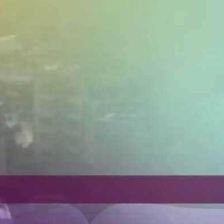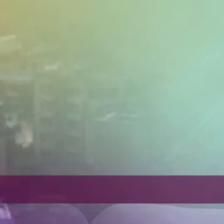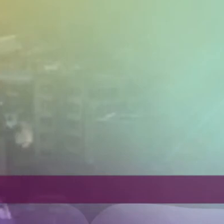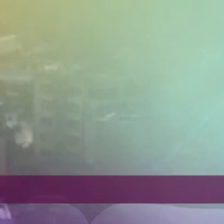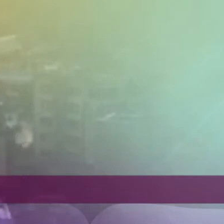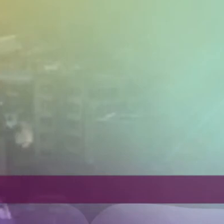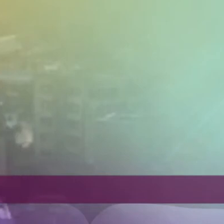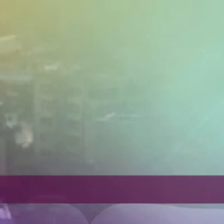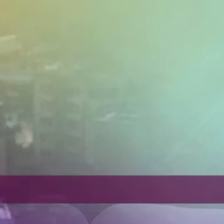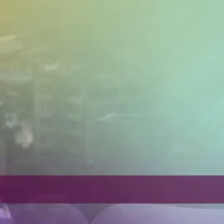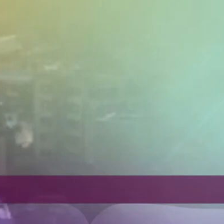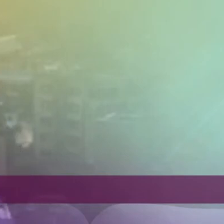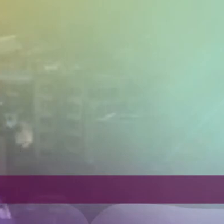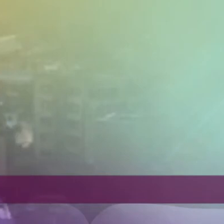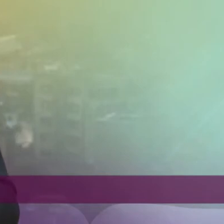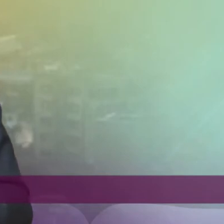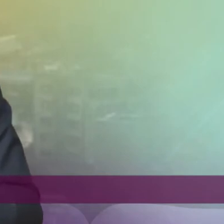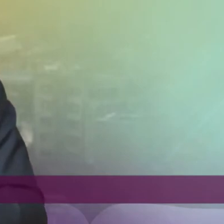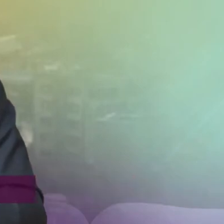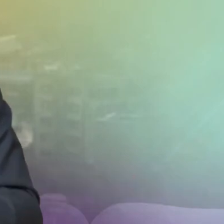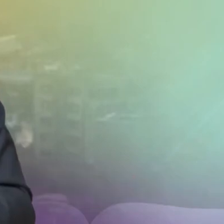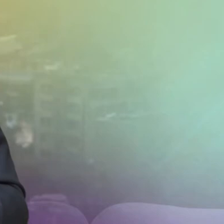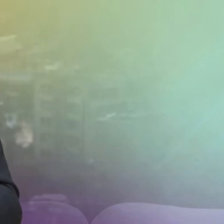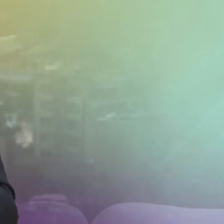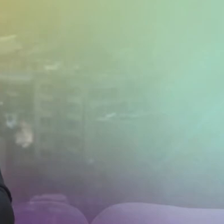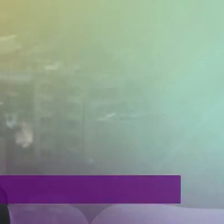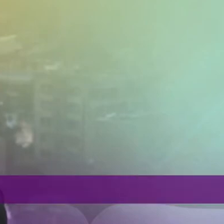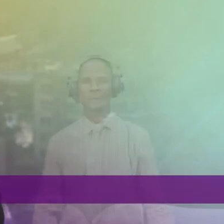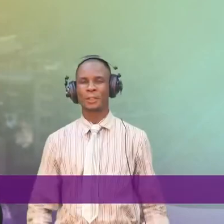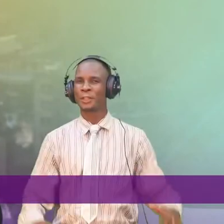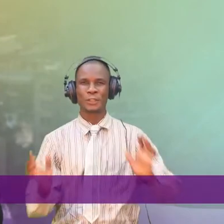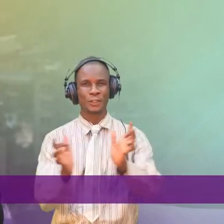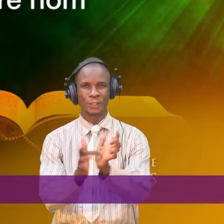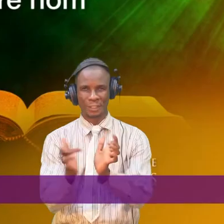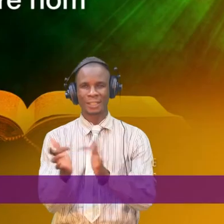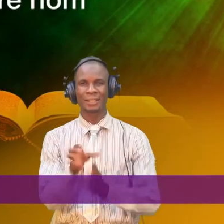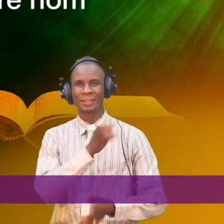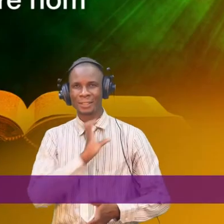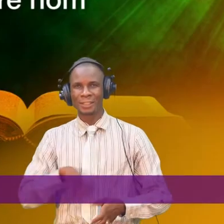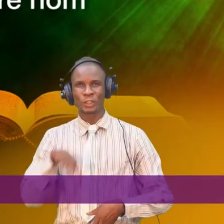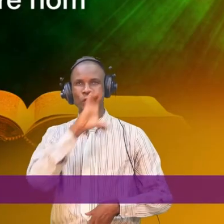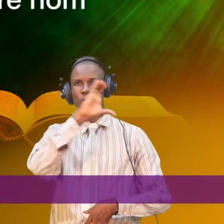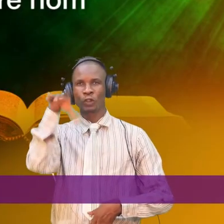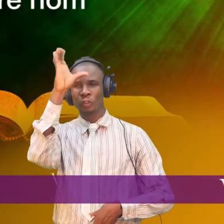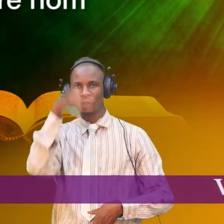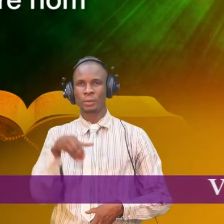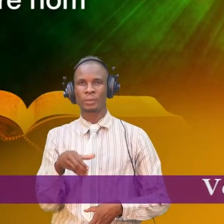wokovu unapatikana ndani ya Yesu Kristo peke yake. Katika Matendo 4:12 nasema